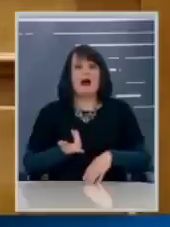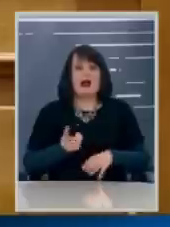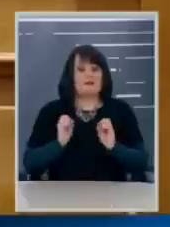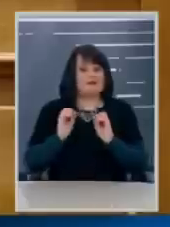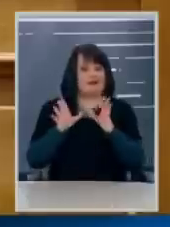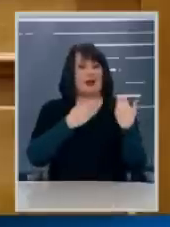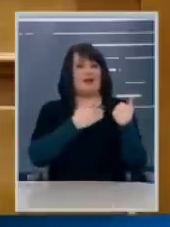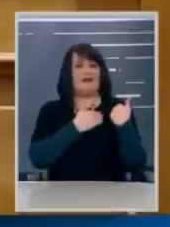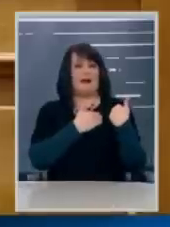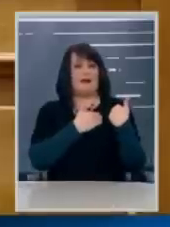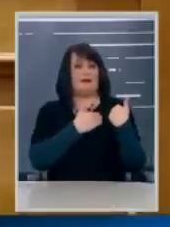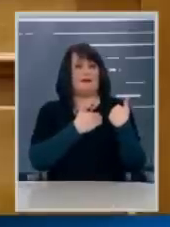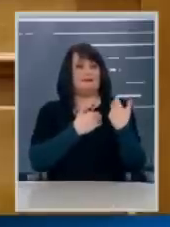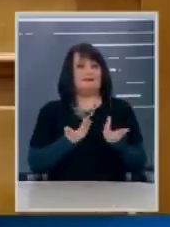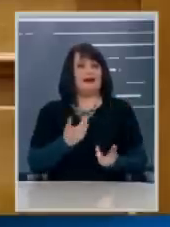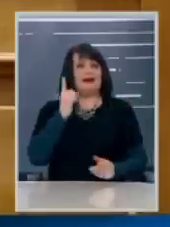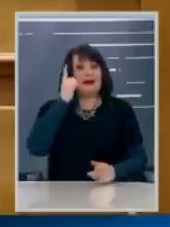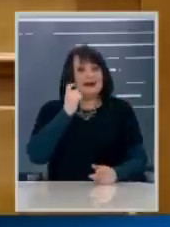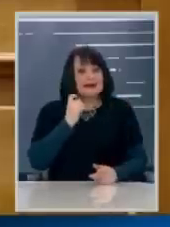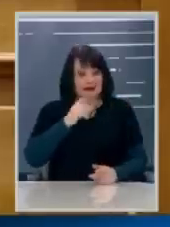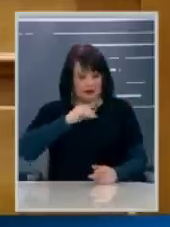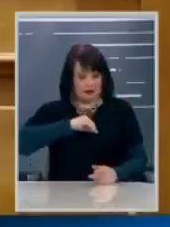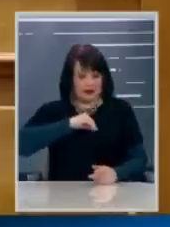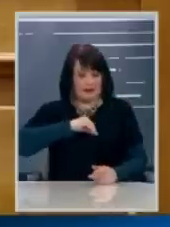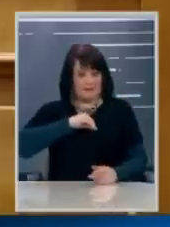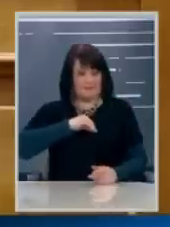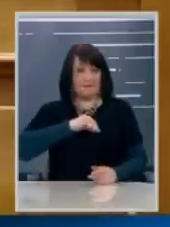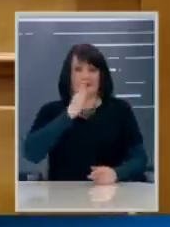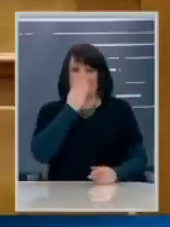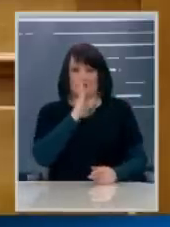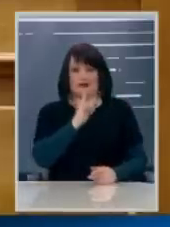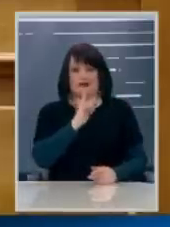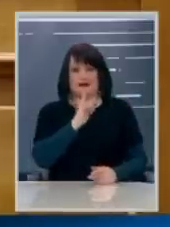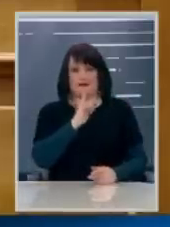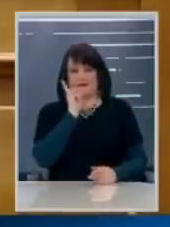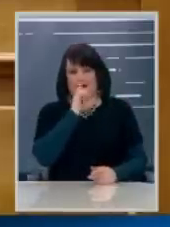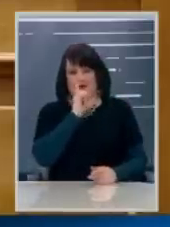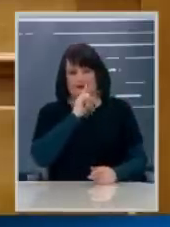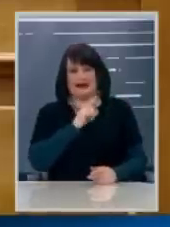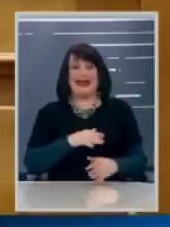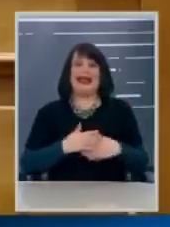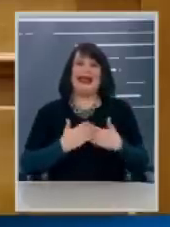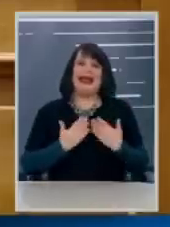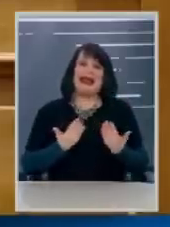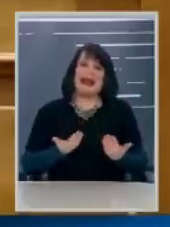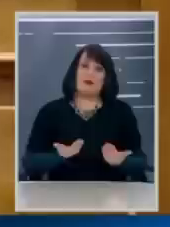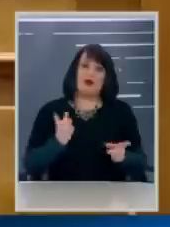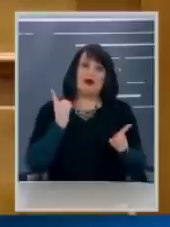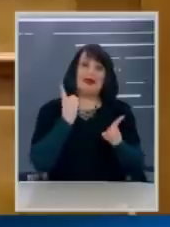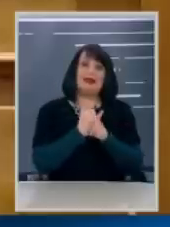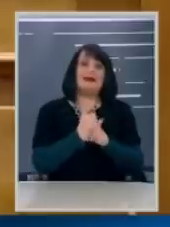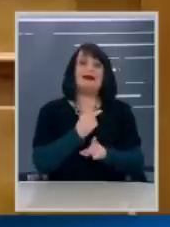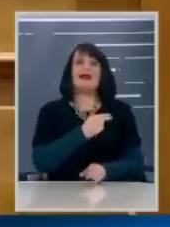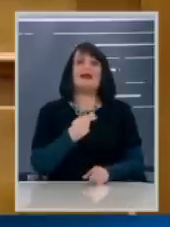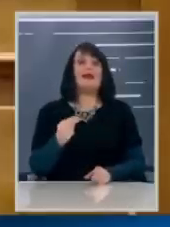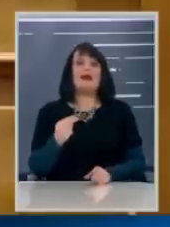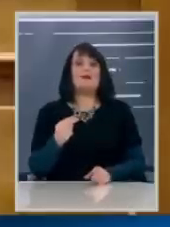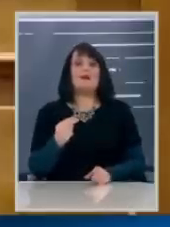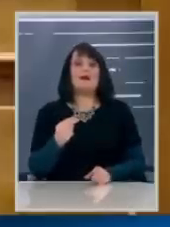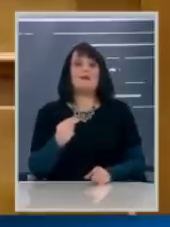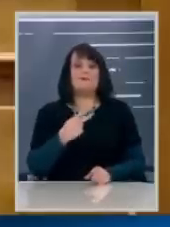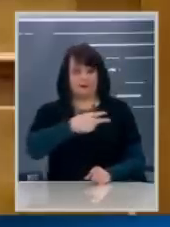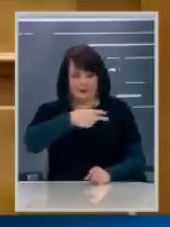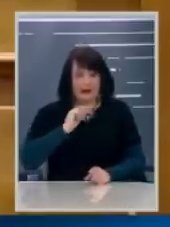έξω. Αλλά ξέρουμε μέσα μας ότι είναι μια υποκρισία. Λοιπόν, ιδιαίτερα στο θέμα, κύριε Πρωθυπουργέ, θα